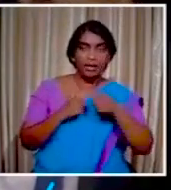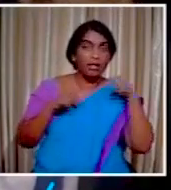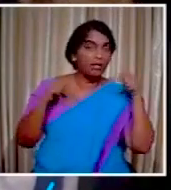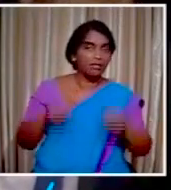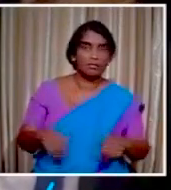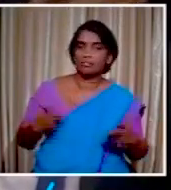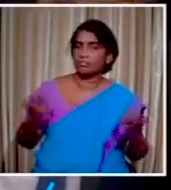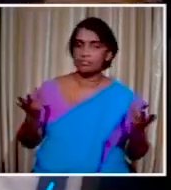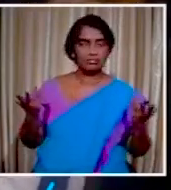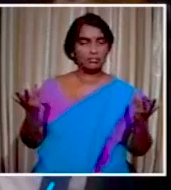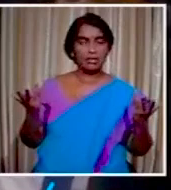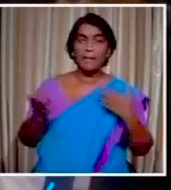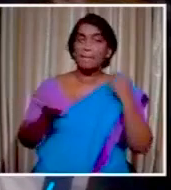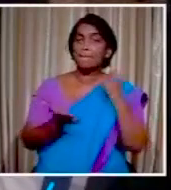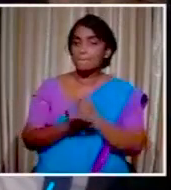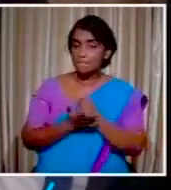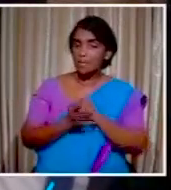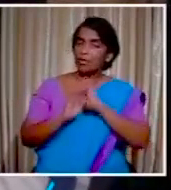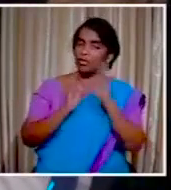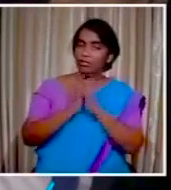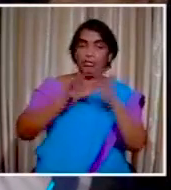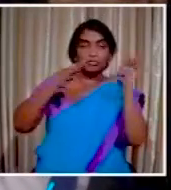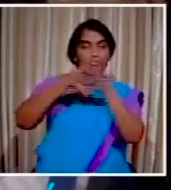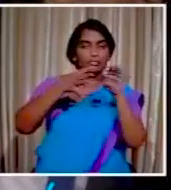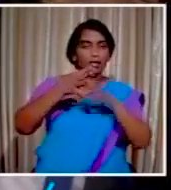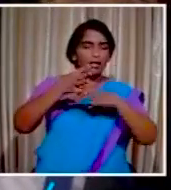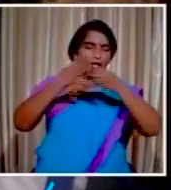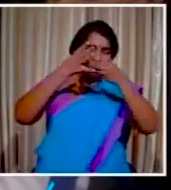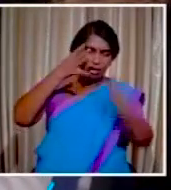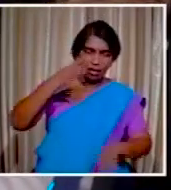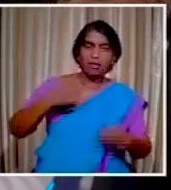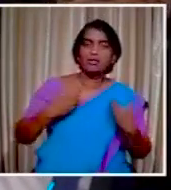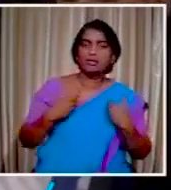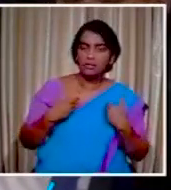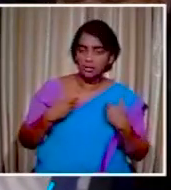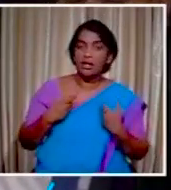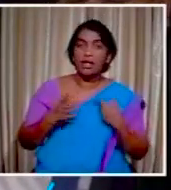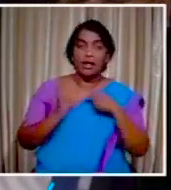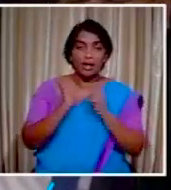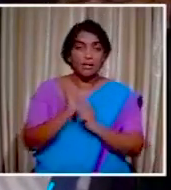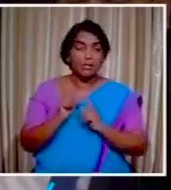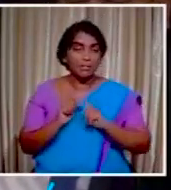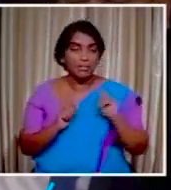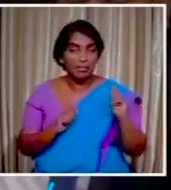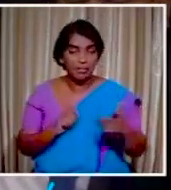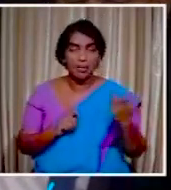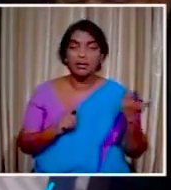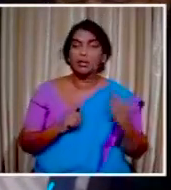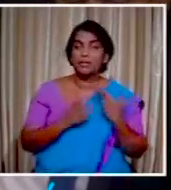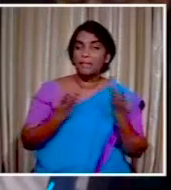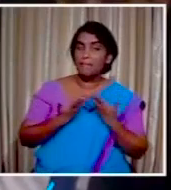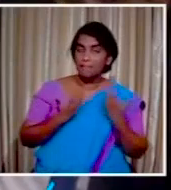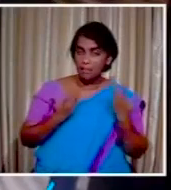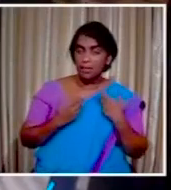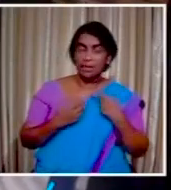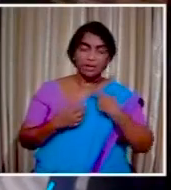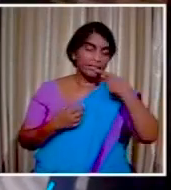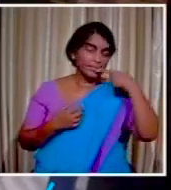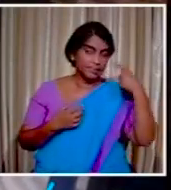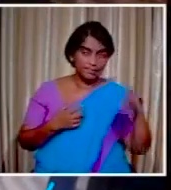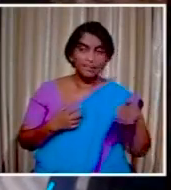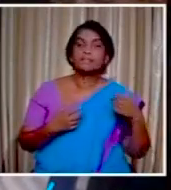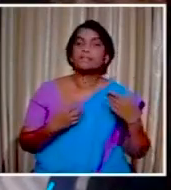නැහැ. බැංකු පද්ධතිය අපේ ශ්‍රේණිගත කිරීම වලින් වැටලා තියෙනකට අපේ ණය නොගෙවීම අපේ ණය ගෙවීමට නොහැකි බව අපි දන්නලා තියෙනකට